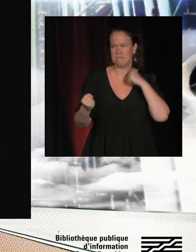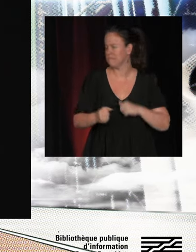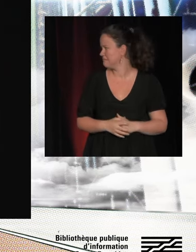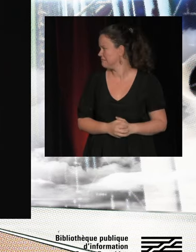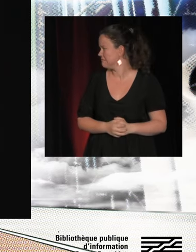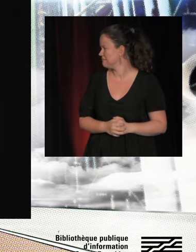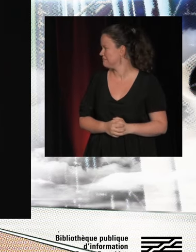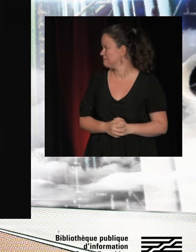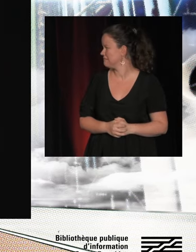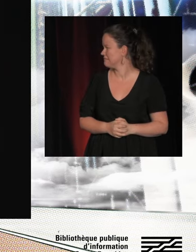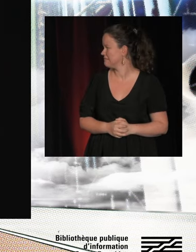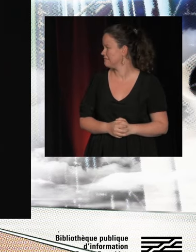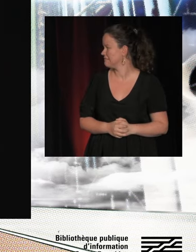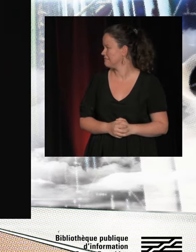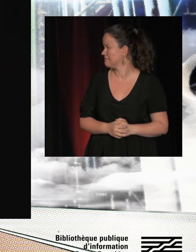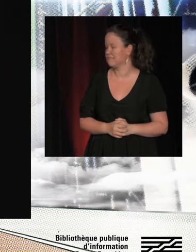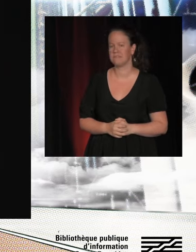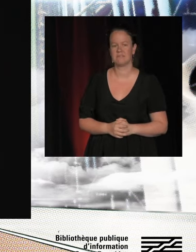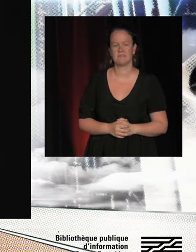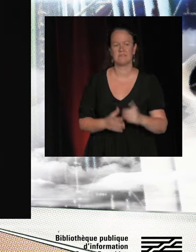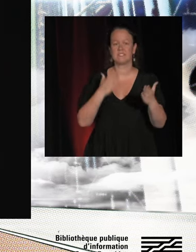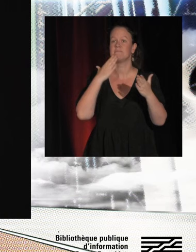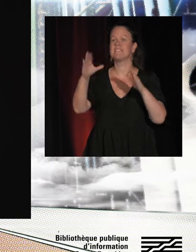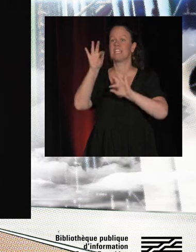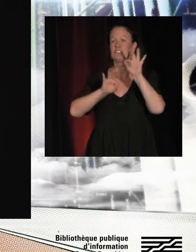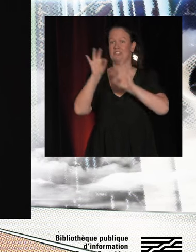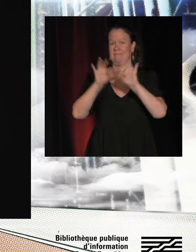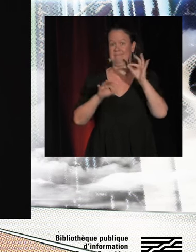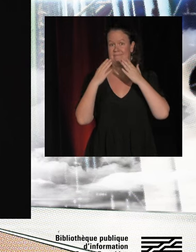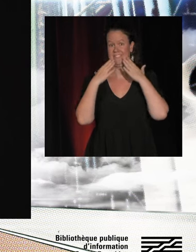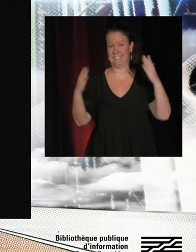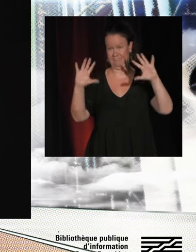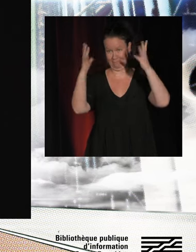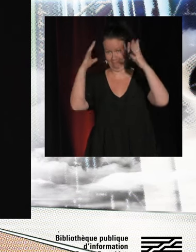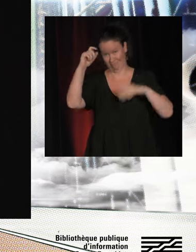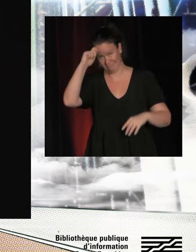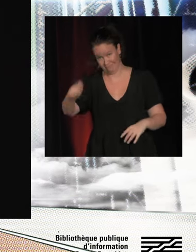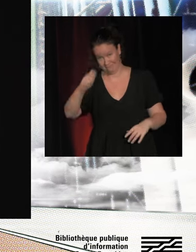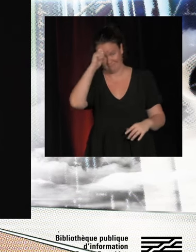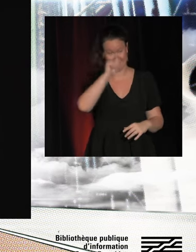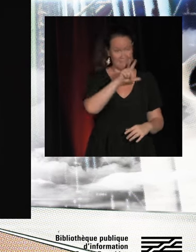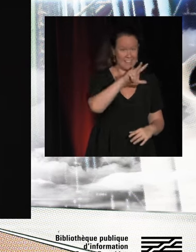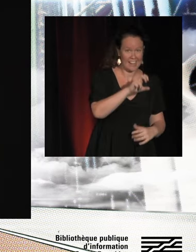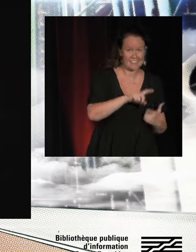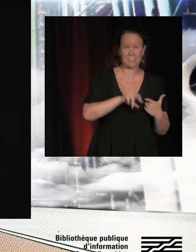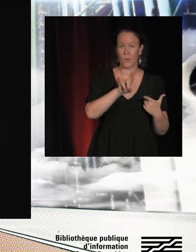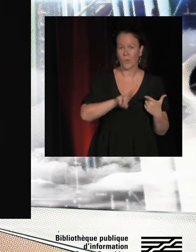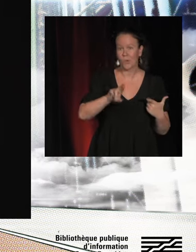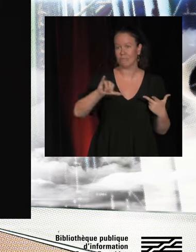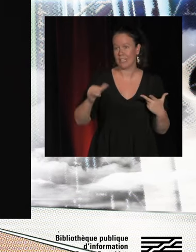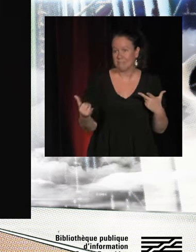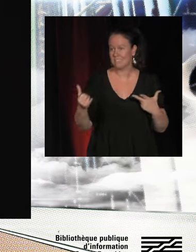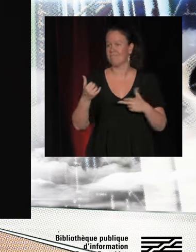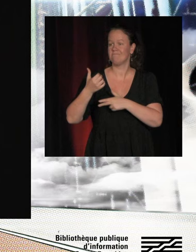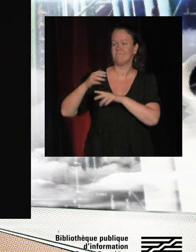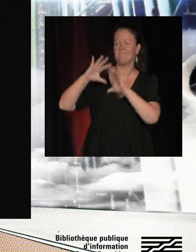Attendez, en régie, pardon, hein, parce que normalement... merci infiniment à Alex, à Renaud, à Jérémy, à la réalisation.